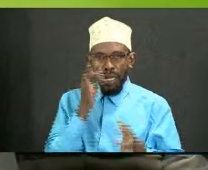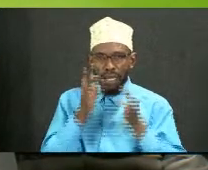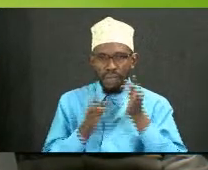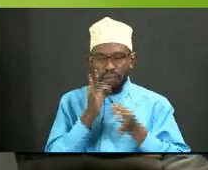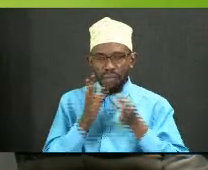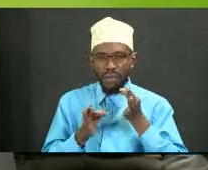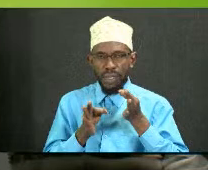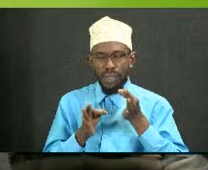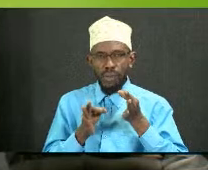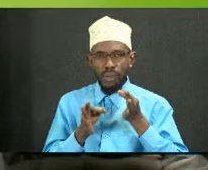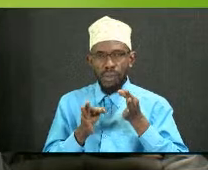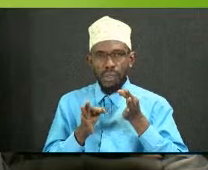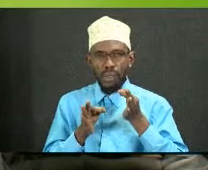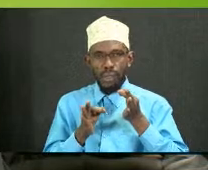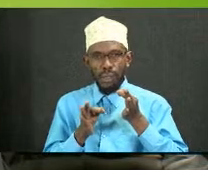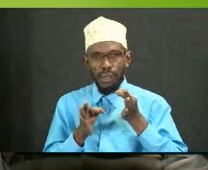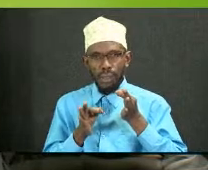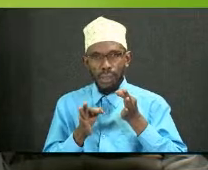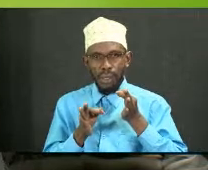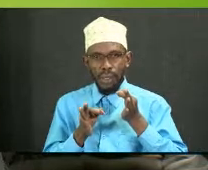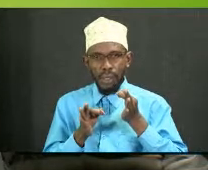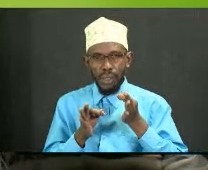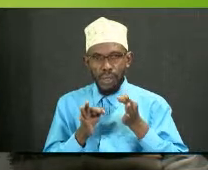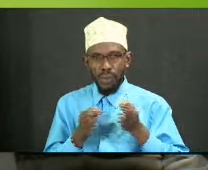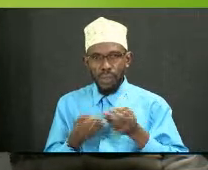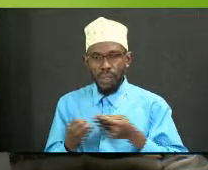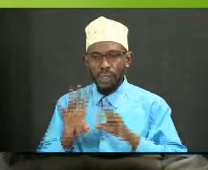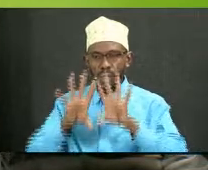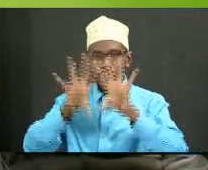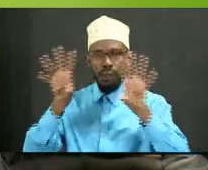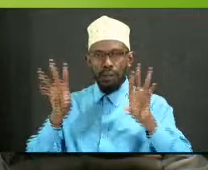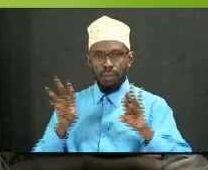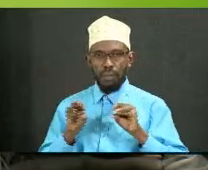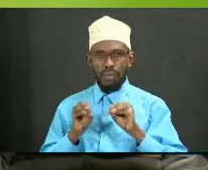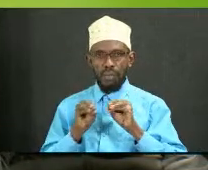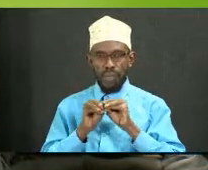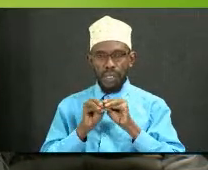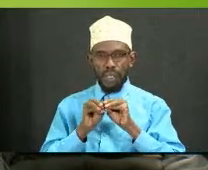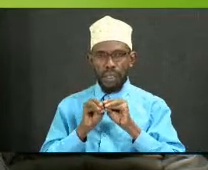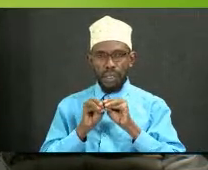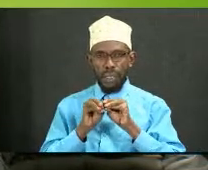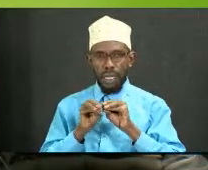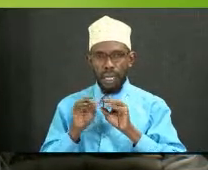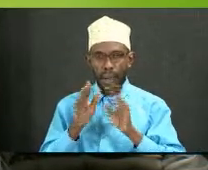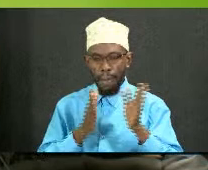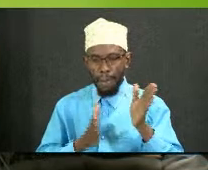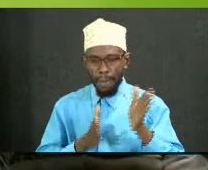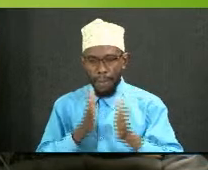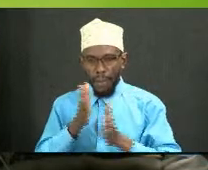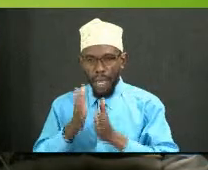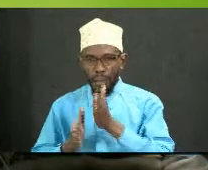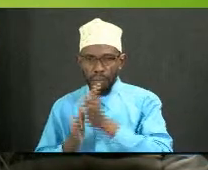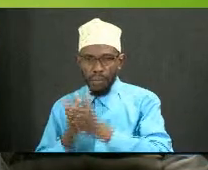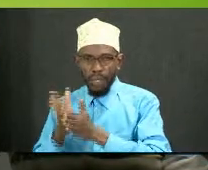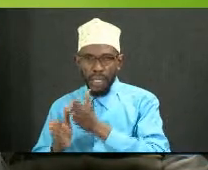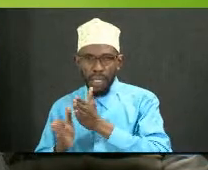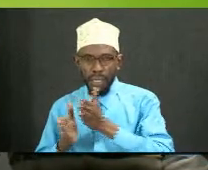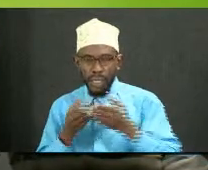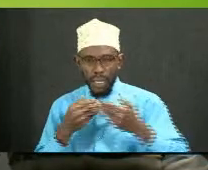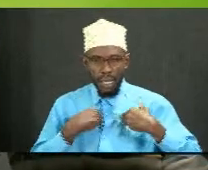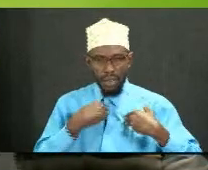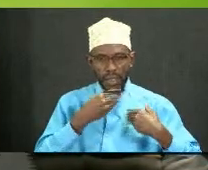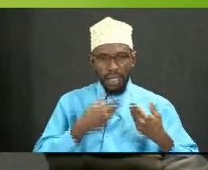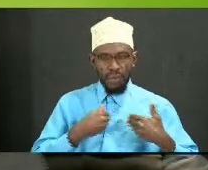Ukitaka pengine kuangalia swala la bajeti, ni vipi mtu anaweza kujipanga na kile kima